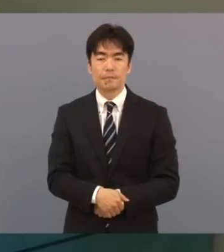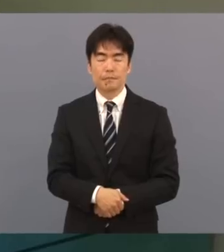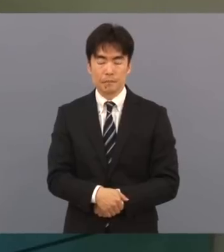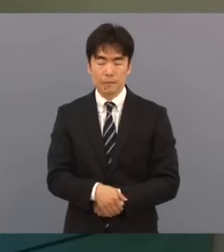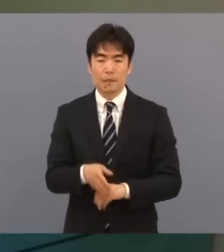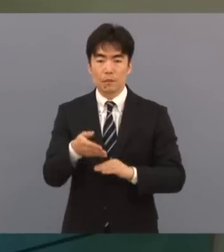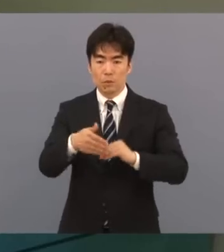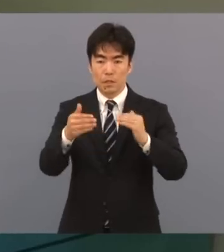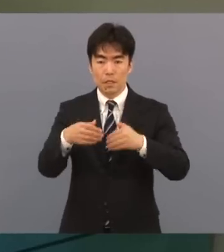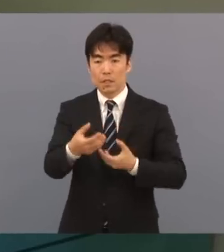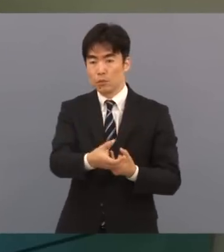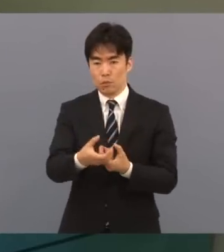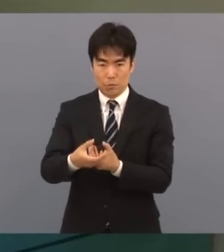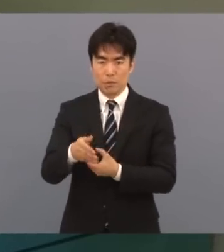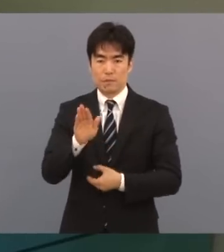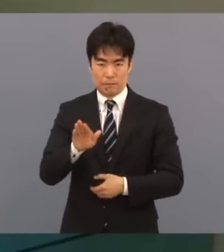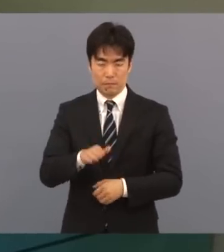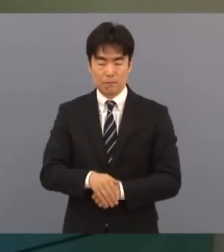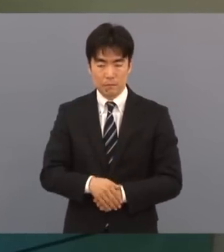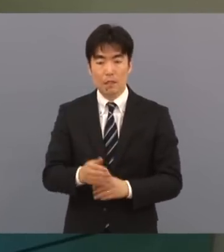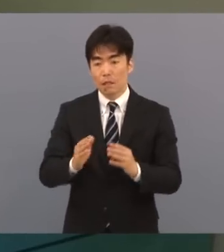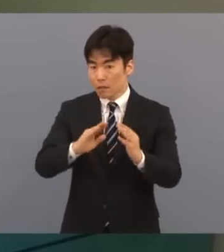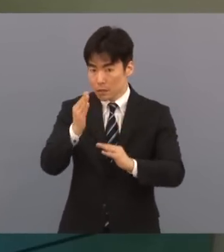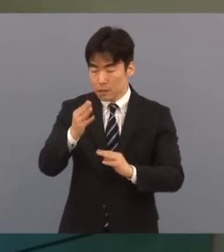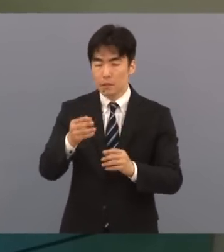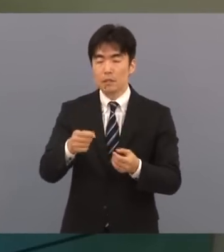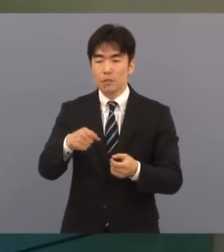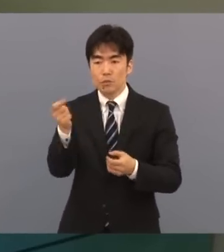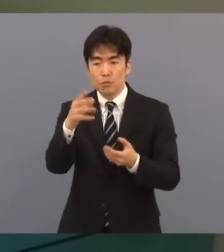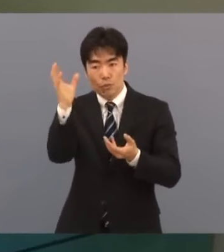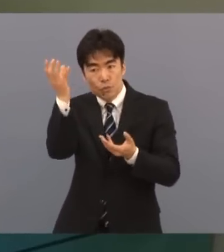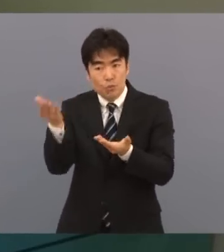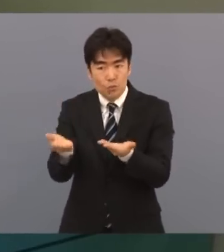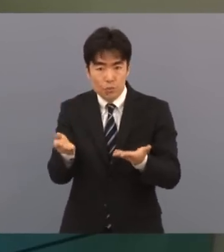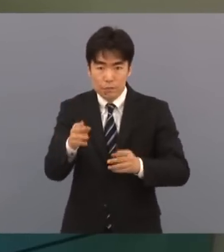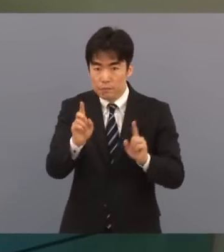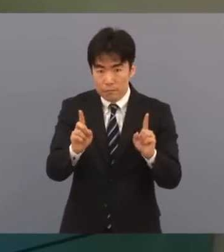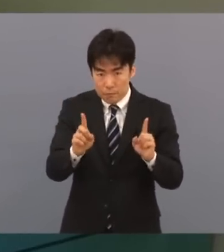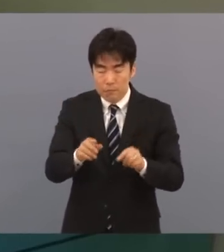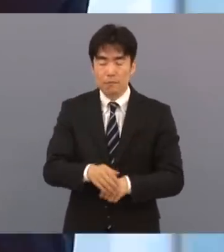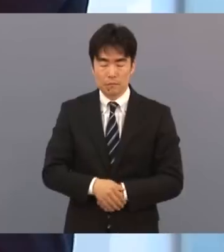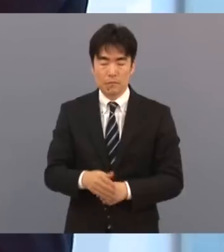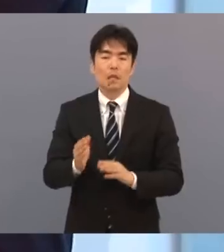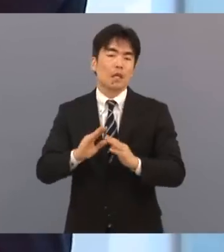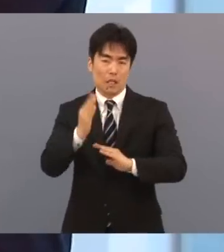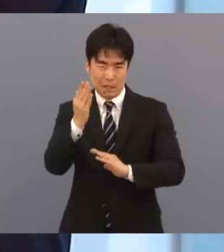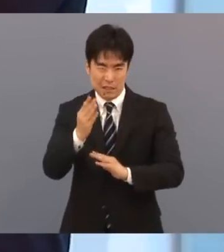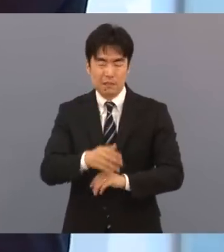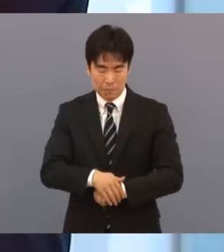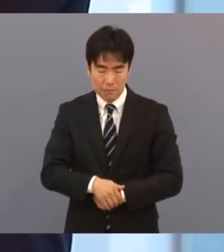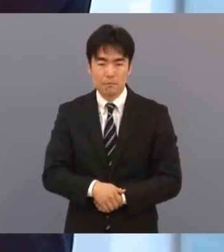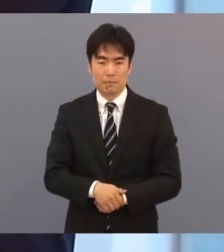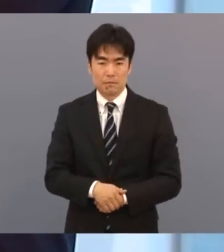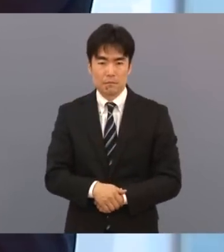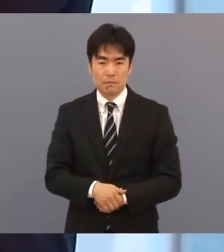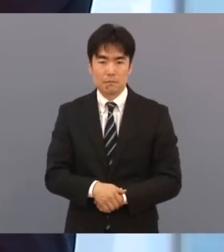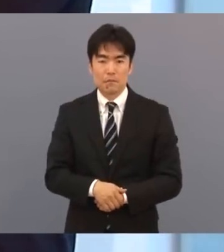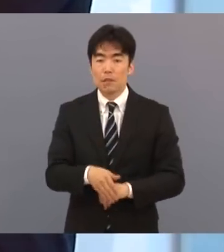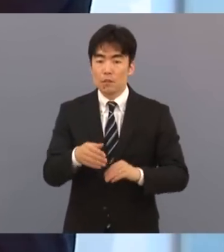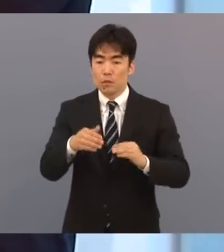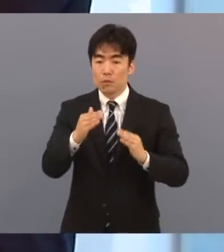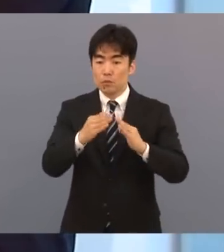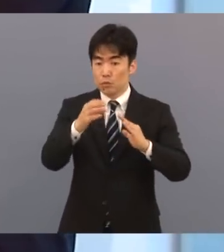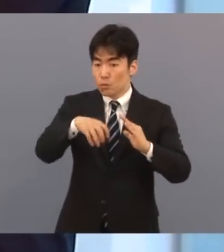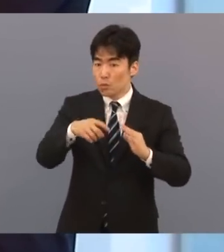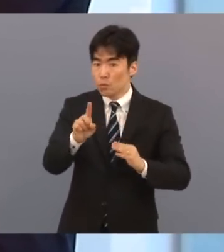はい、越谷消防です。火事ですか？緊急ですか？ 火事です。 そこの住所を